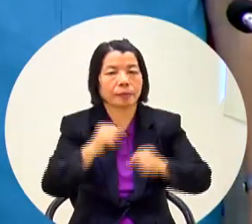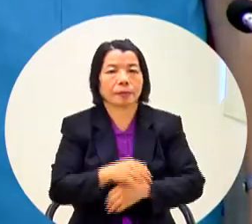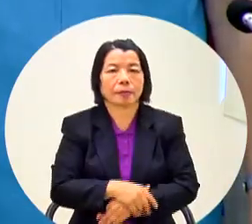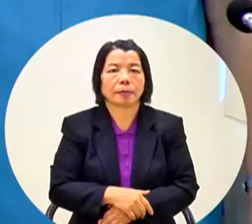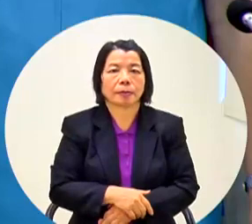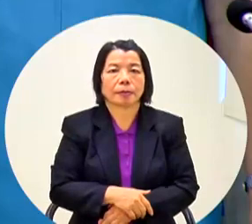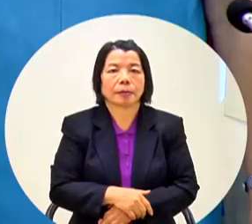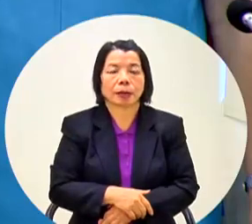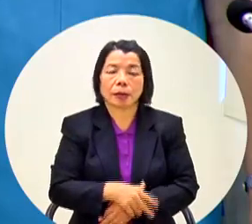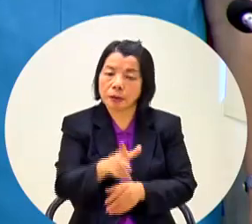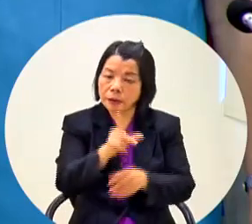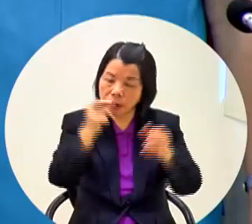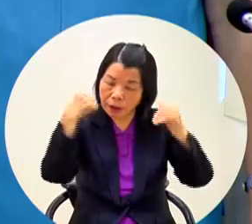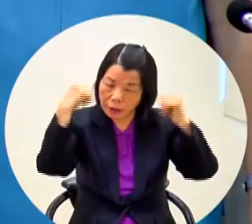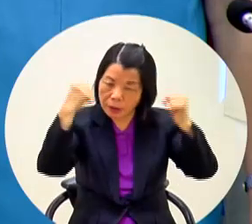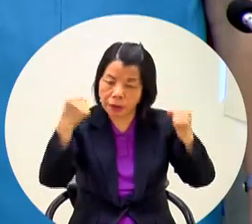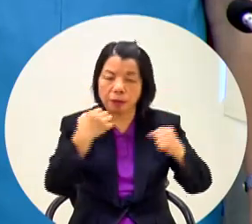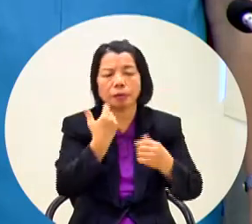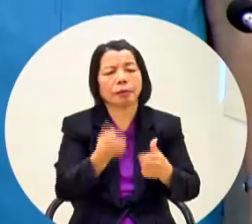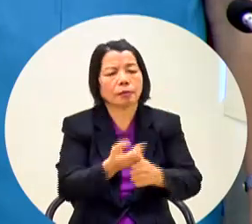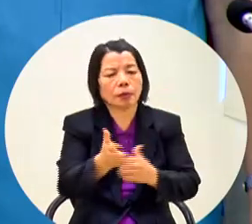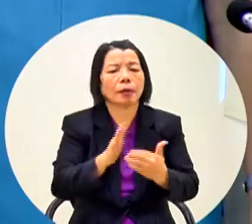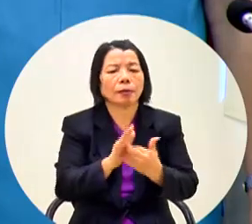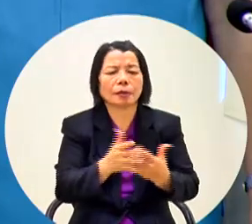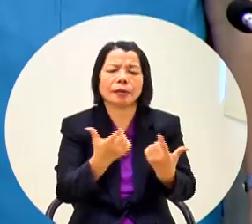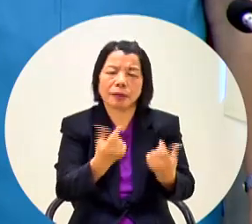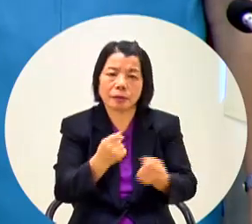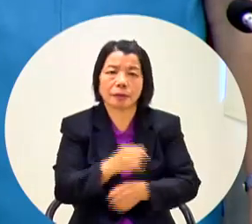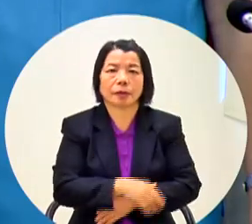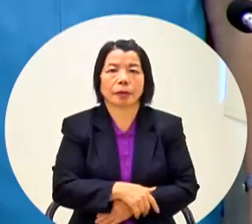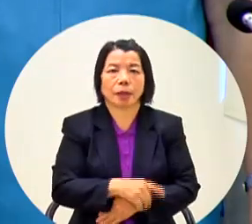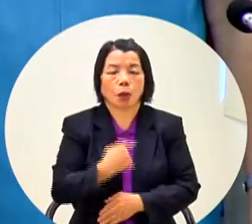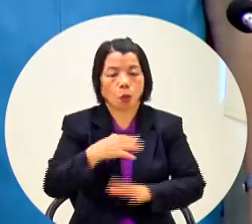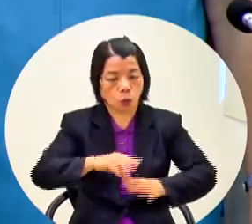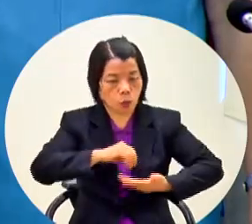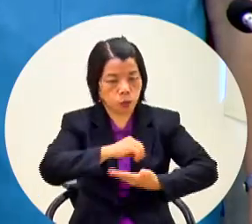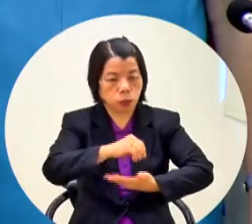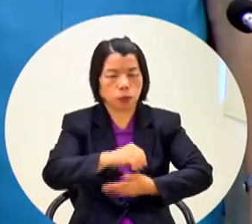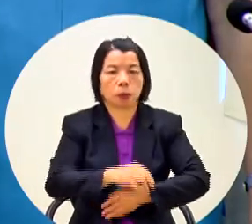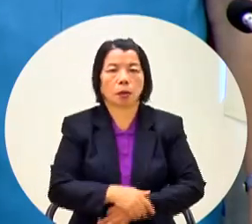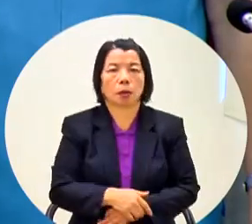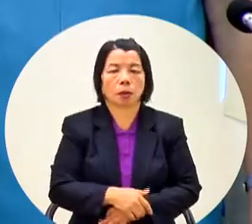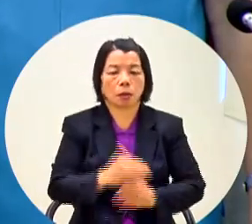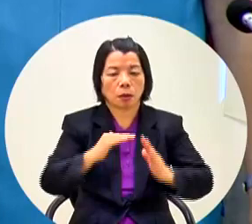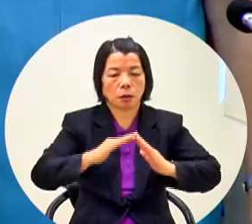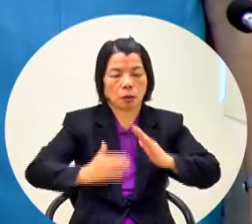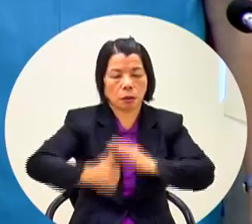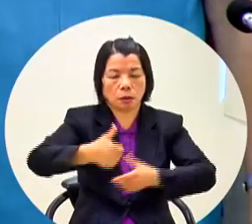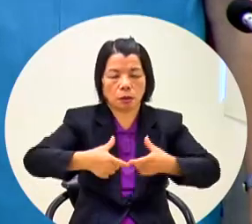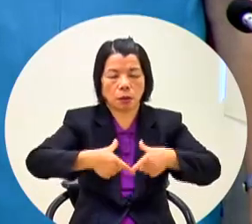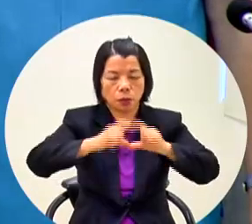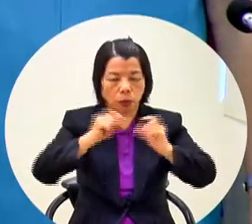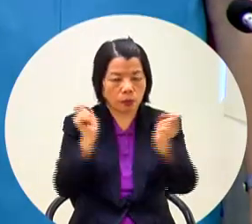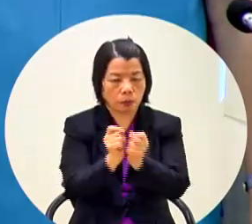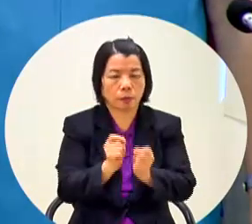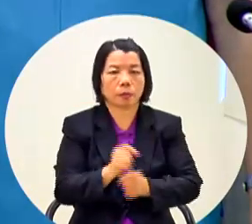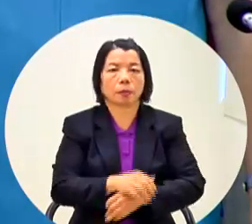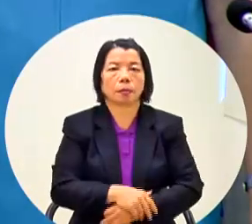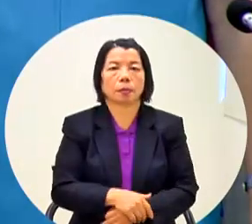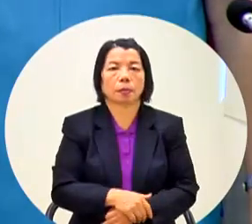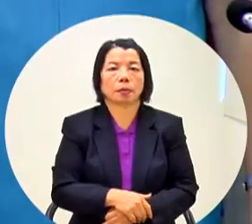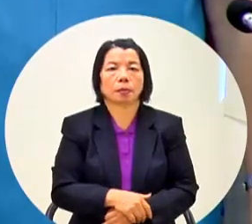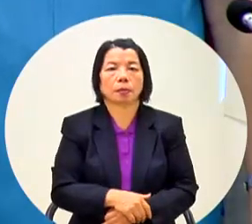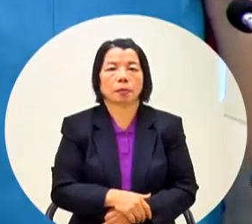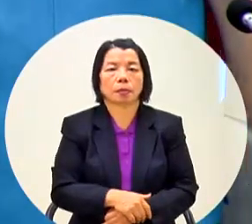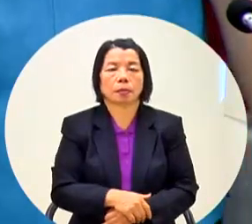运动也是防疫的一种。以上是本席建议，请市长简单的回答一下，谢谢。 请韩